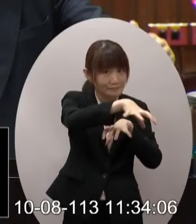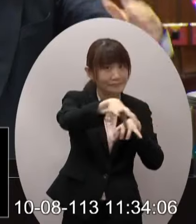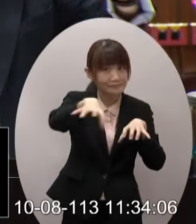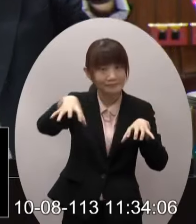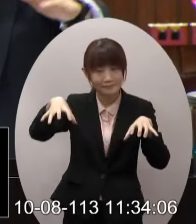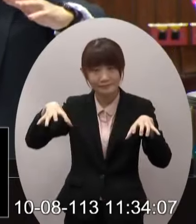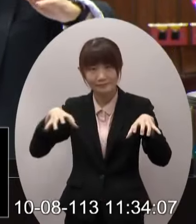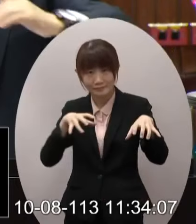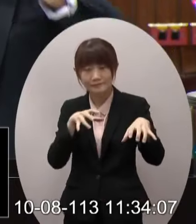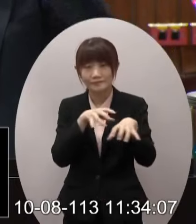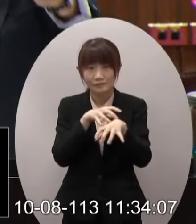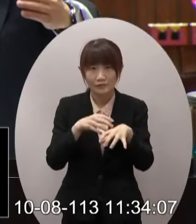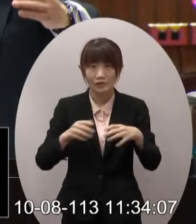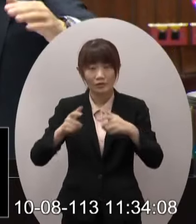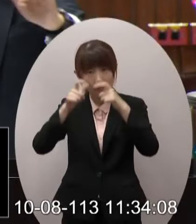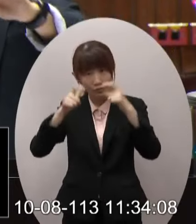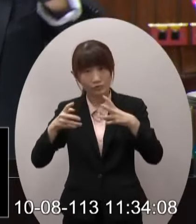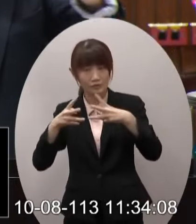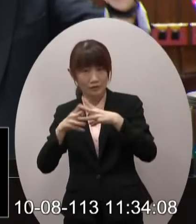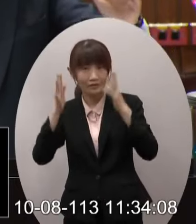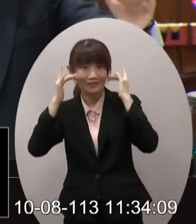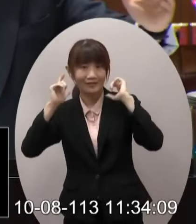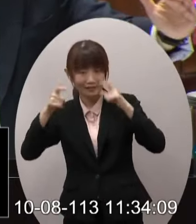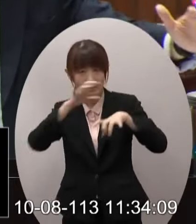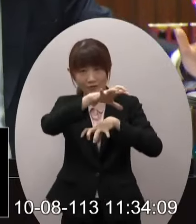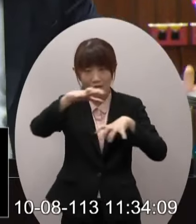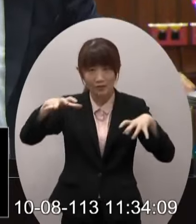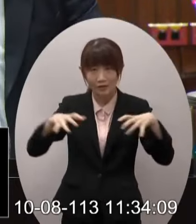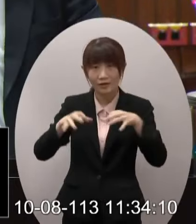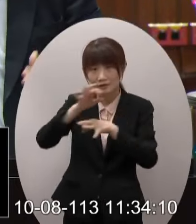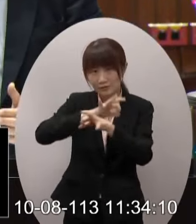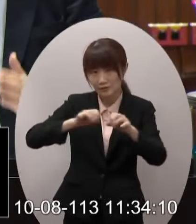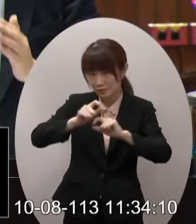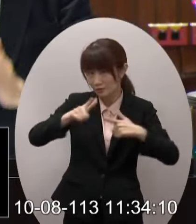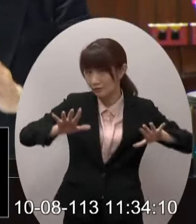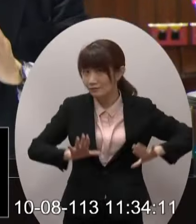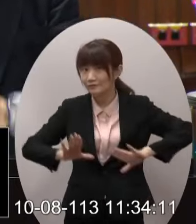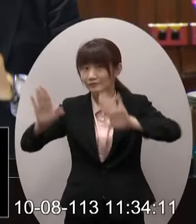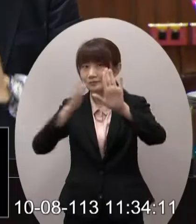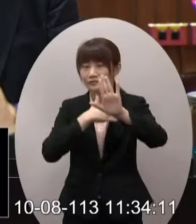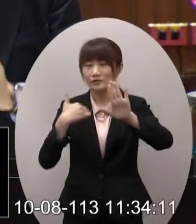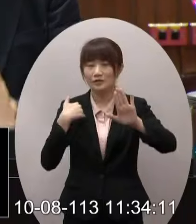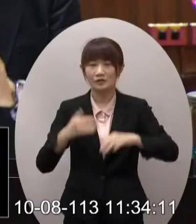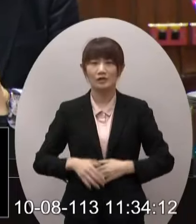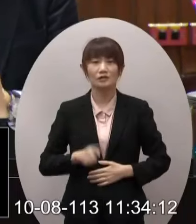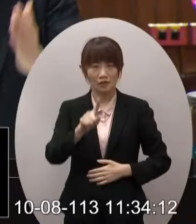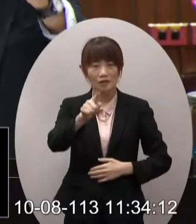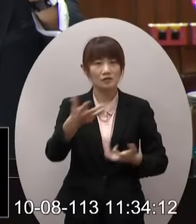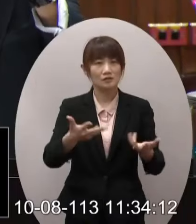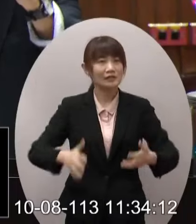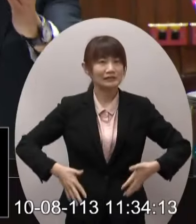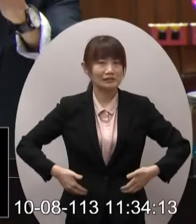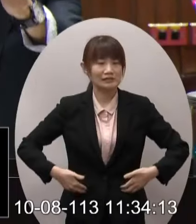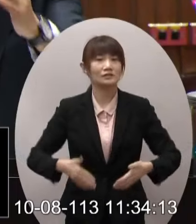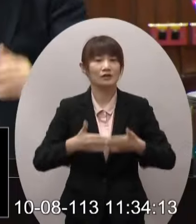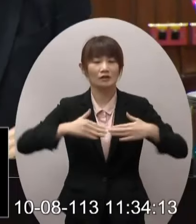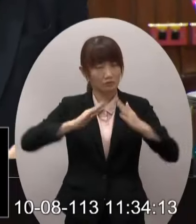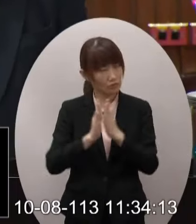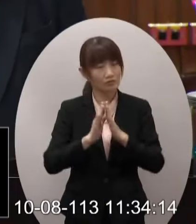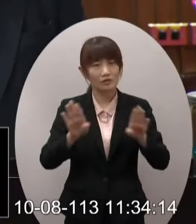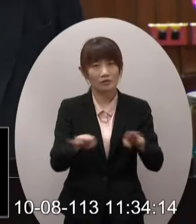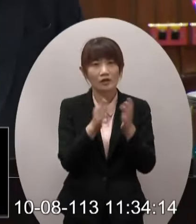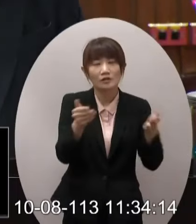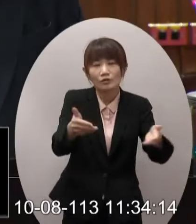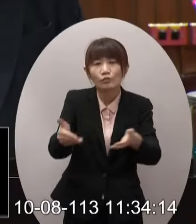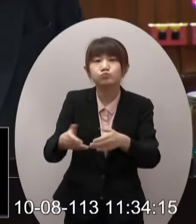社子、葫芦岛、南港地区的发展，所以这个事情是刻迫在眉睫，应该立刻开